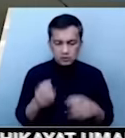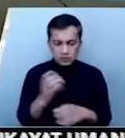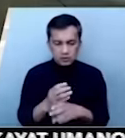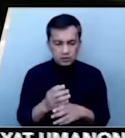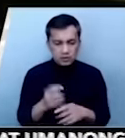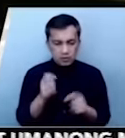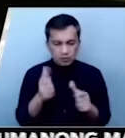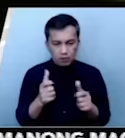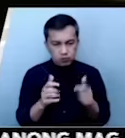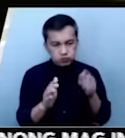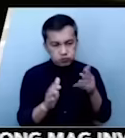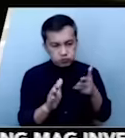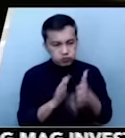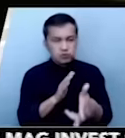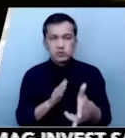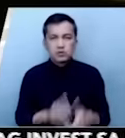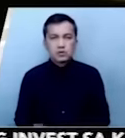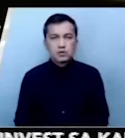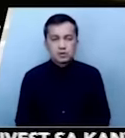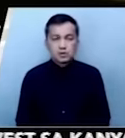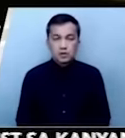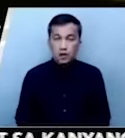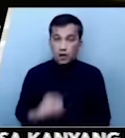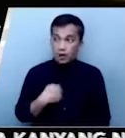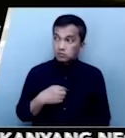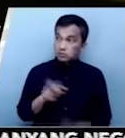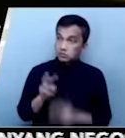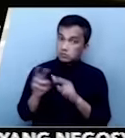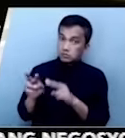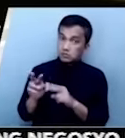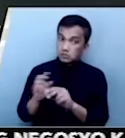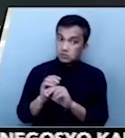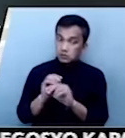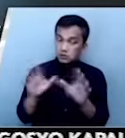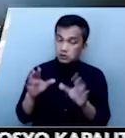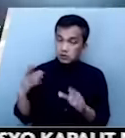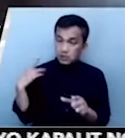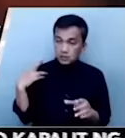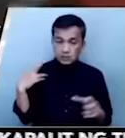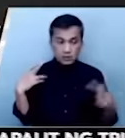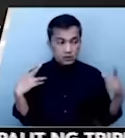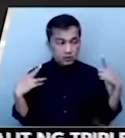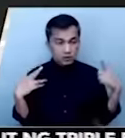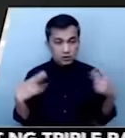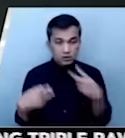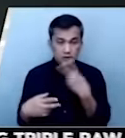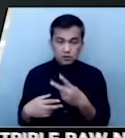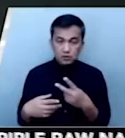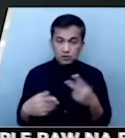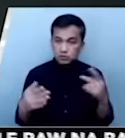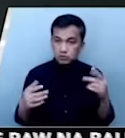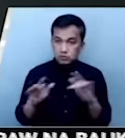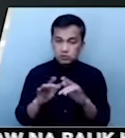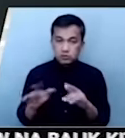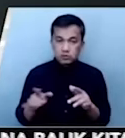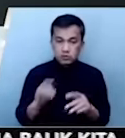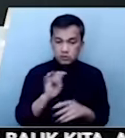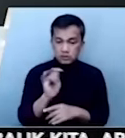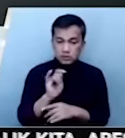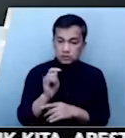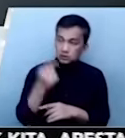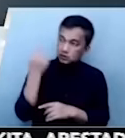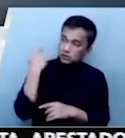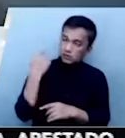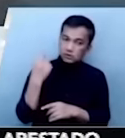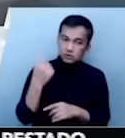motorsiklo. Tinignan ko, syempre, kung clear yung kanan at kaliwa ko. So nakita ko naman may taxi na nasa likod ko. Pagkakabig